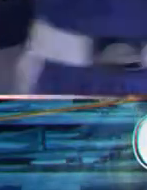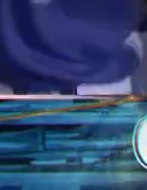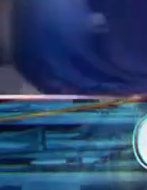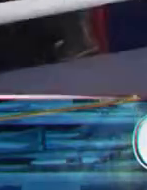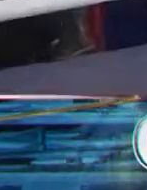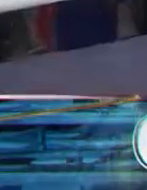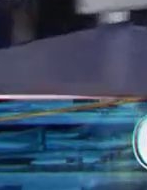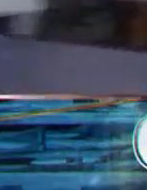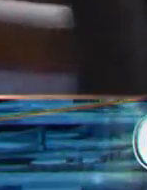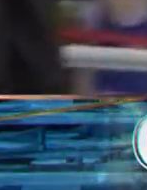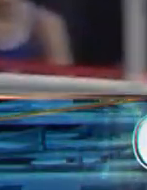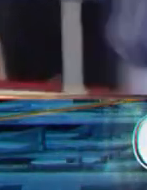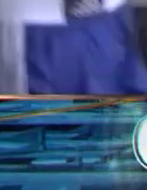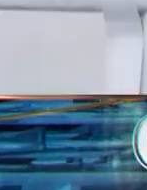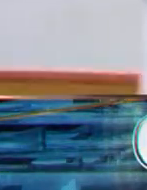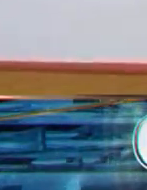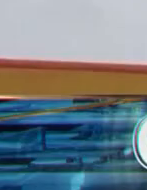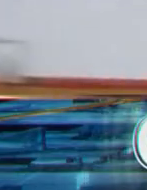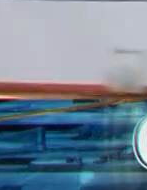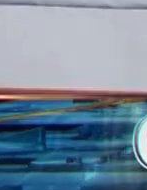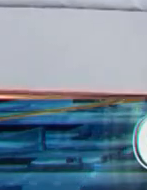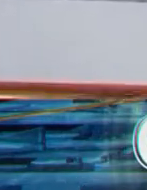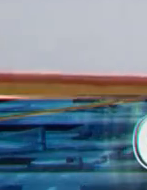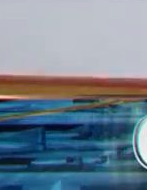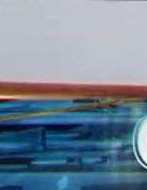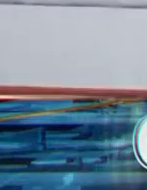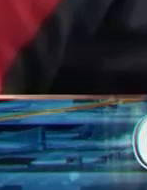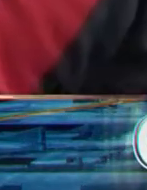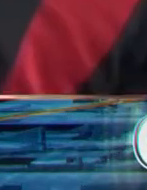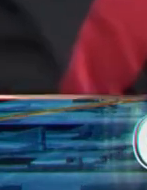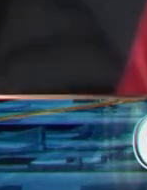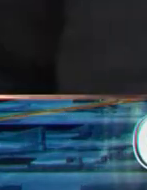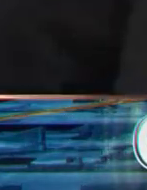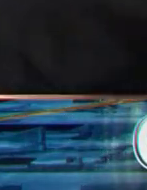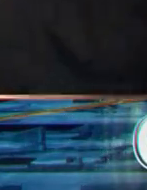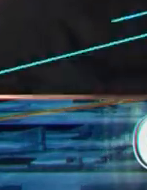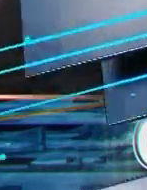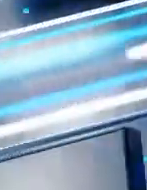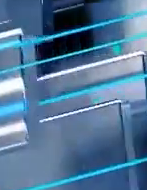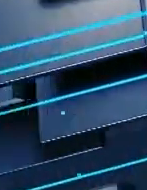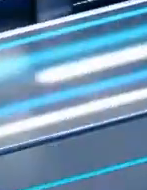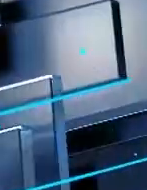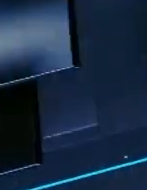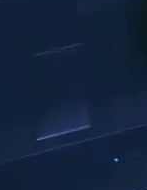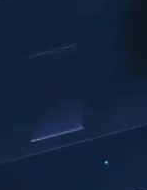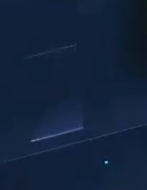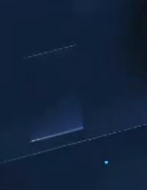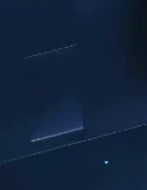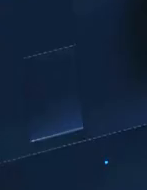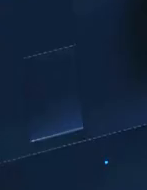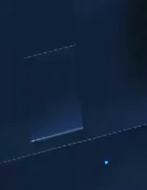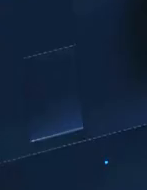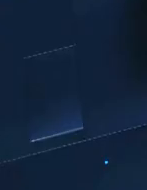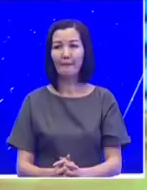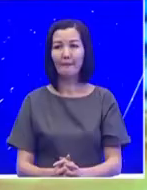юношей и девушек приняли участие в открытом чемпионате по боксу. Всего в турнире представлено 15 весовых категорий.